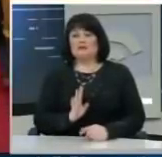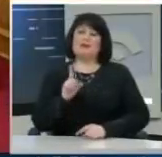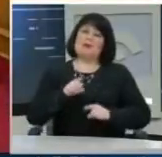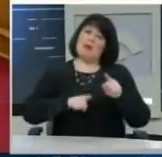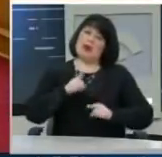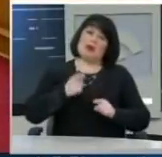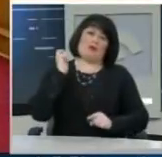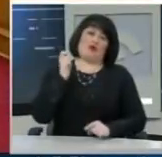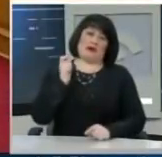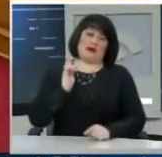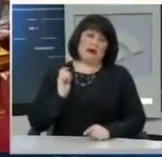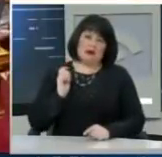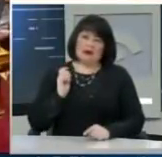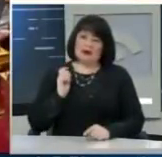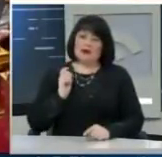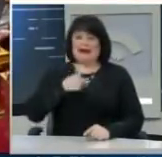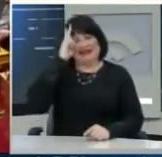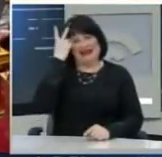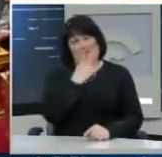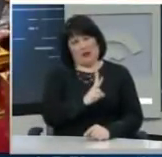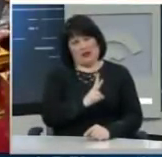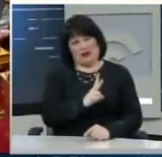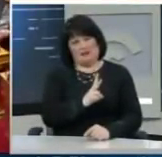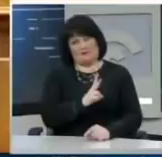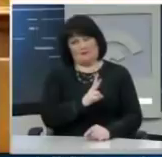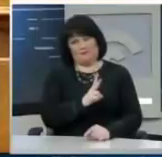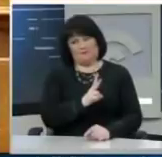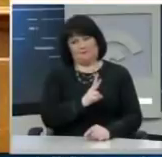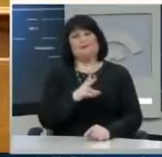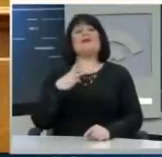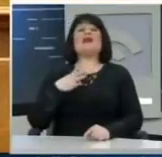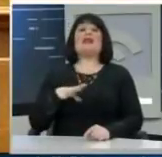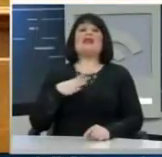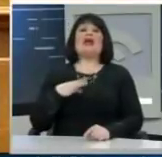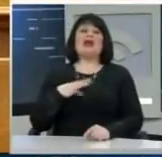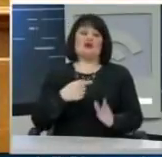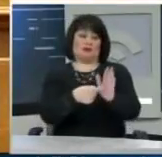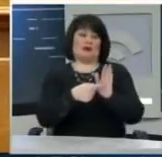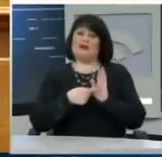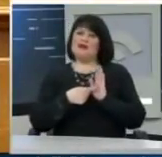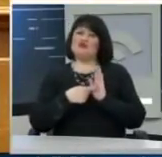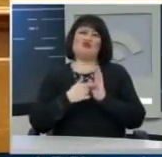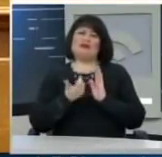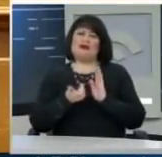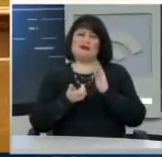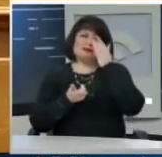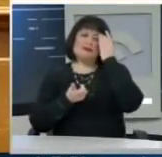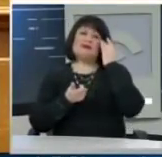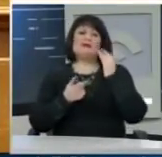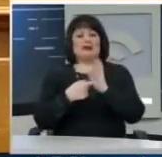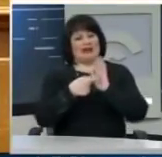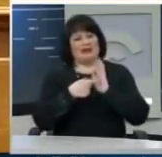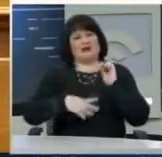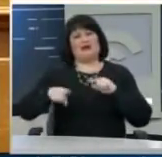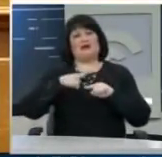κάποιων πολιτικών στη Γερμανία που θέλησαν να παραστήσουν στον ελληνικό λαό